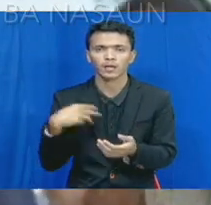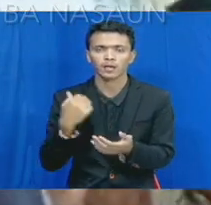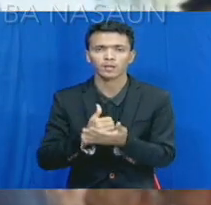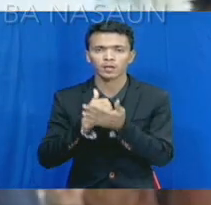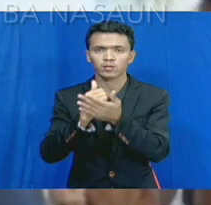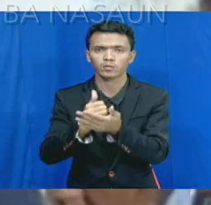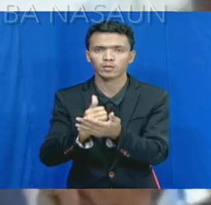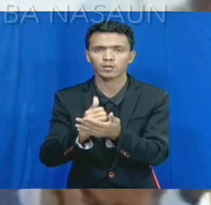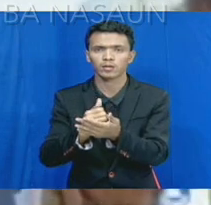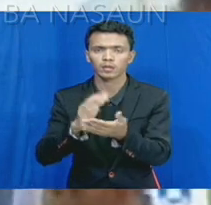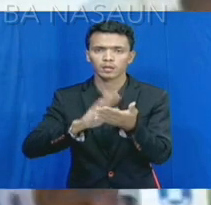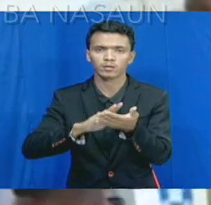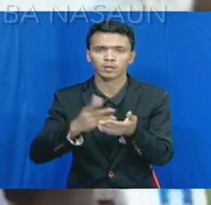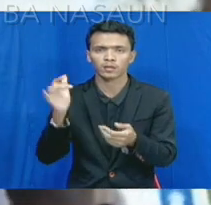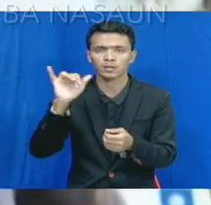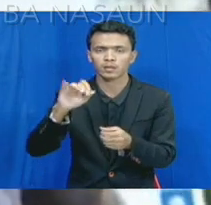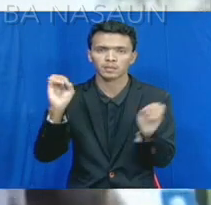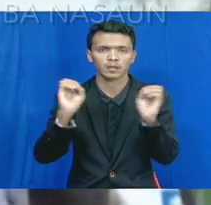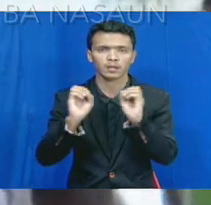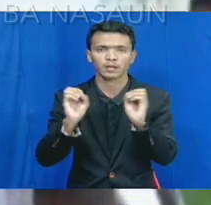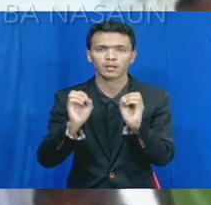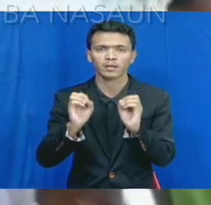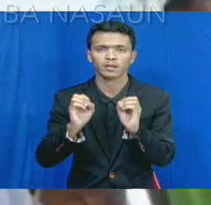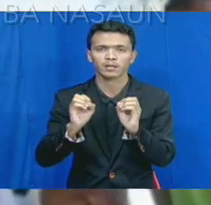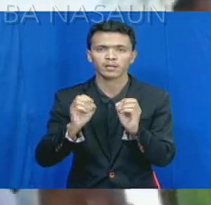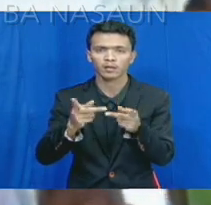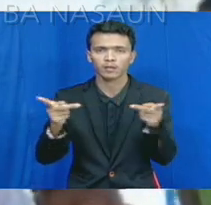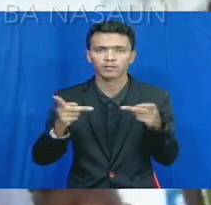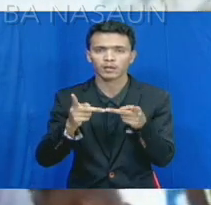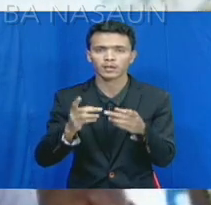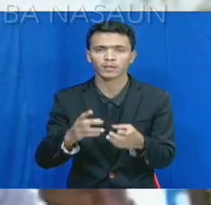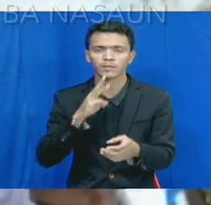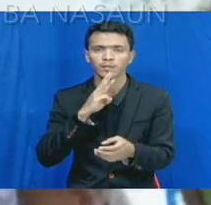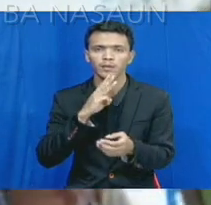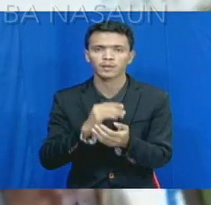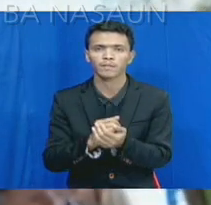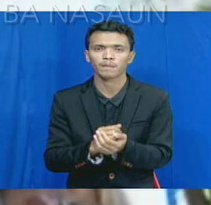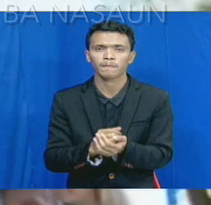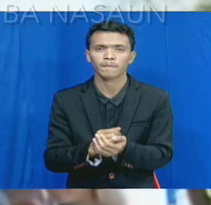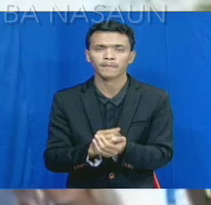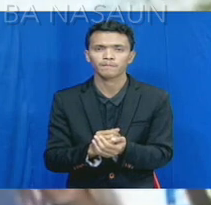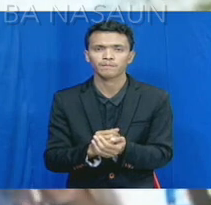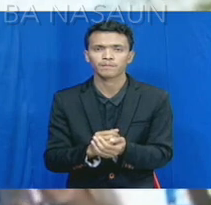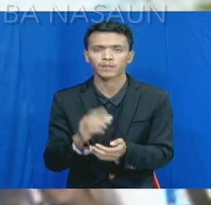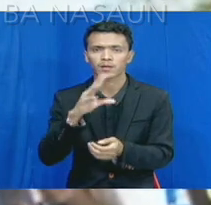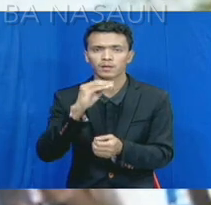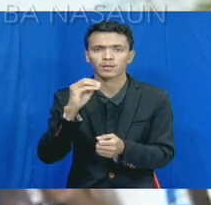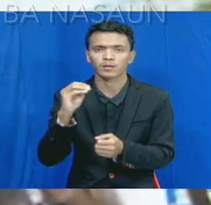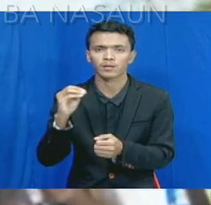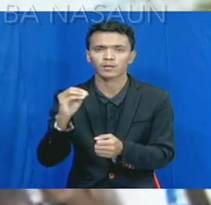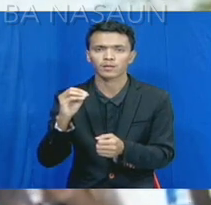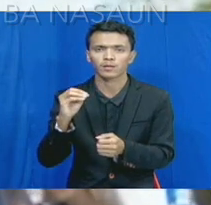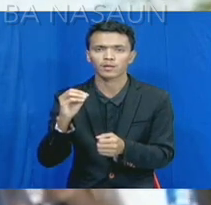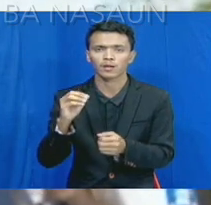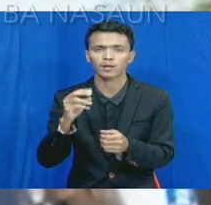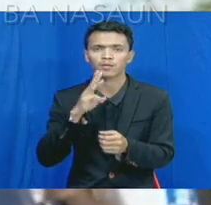facilita escola serne be maka la i ha condições tanki ba i ha usa baris fati nomos ba